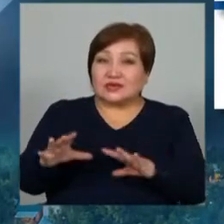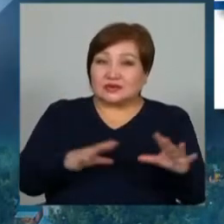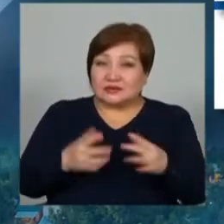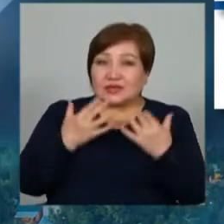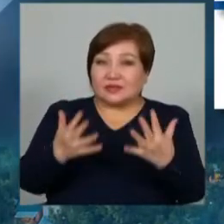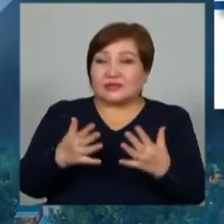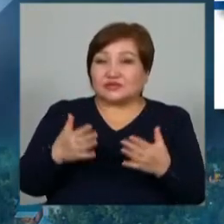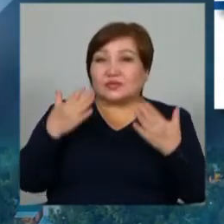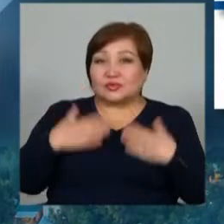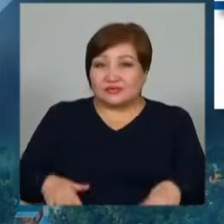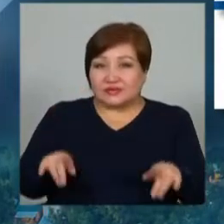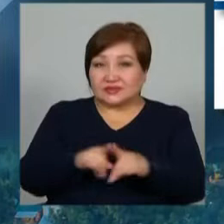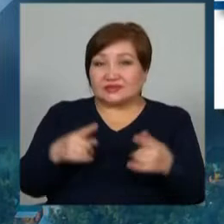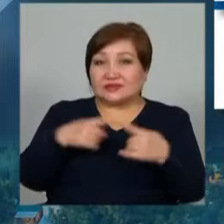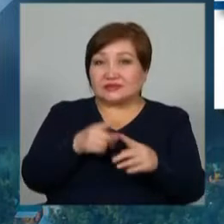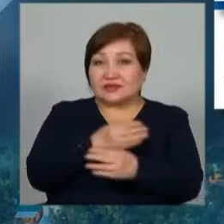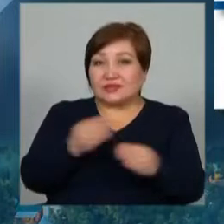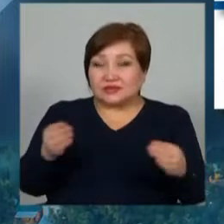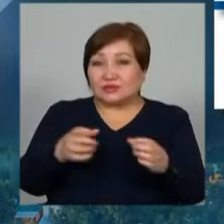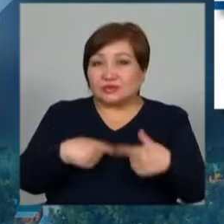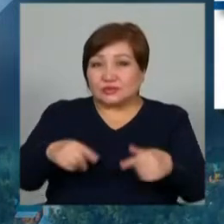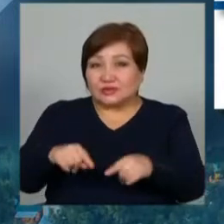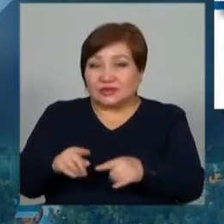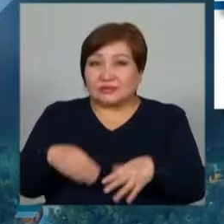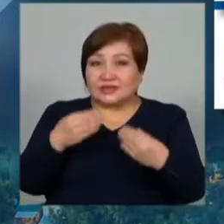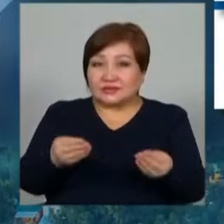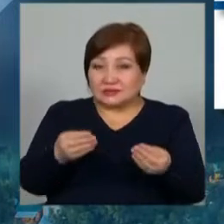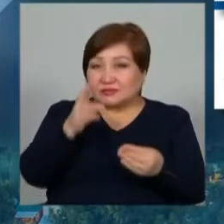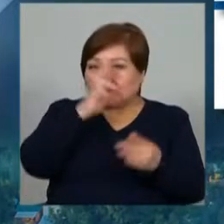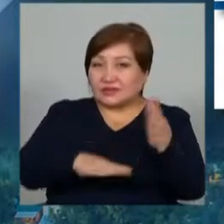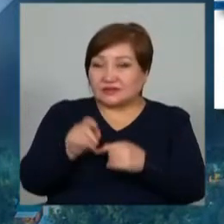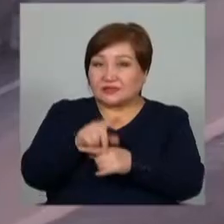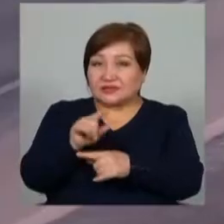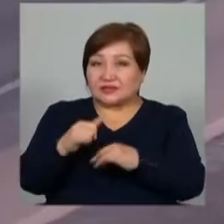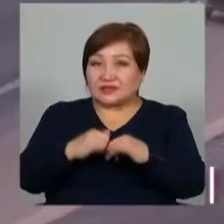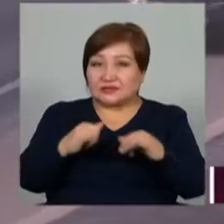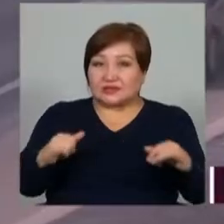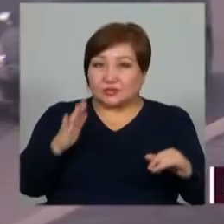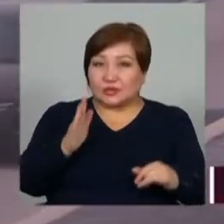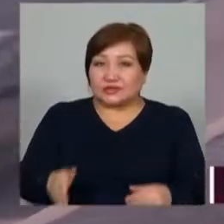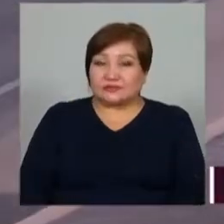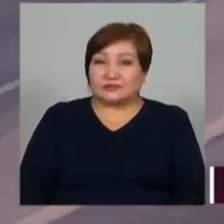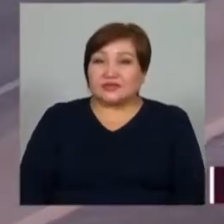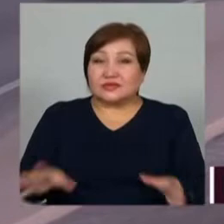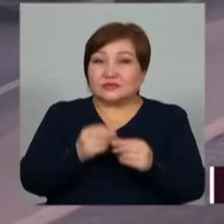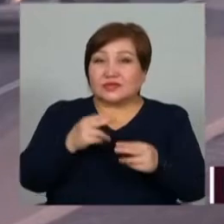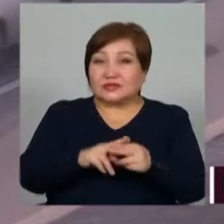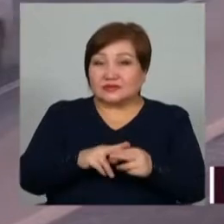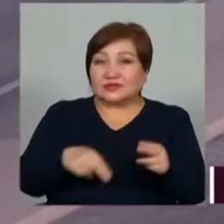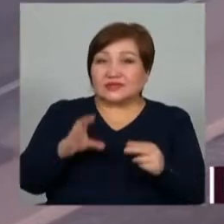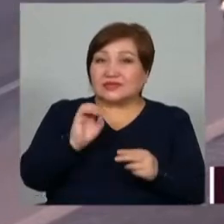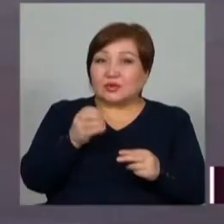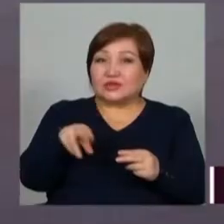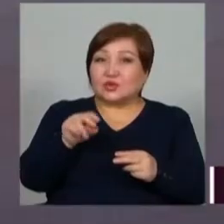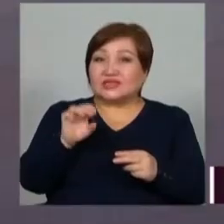мақсатында техникалық білім беретін ұйымдарға берілетін мемлекеттік тапсырыстарды арттырамыз. Сонымен қатар Ерболат Досаев